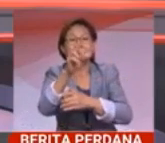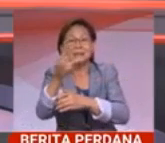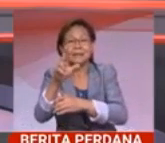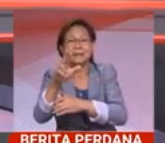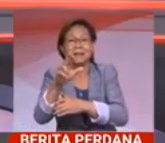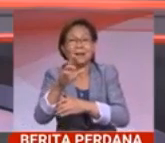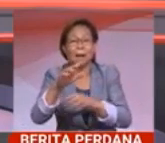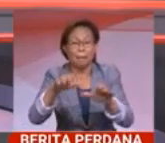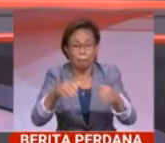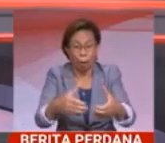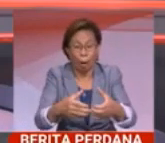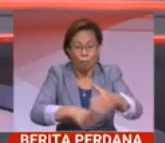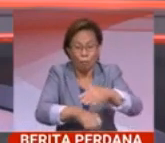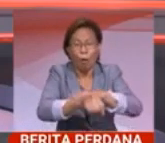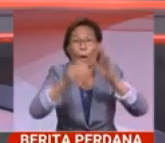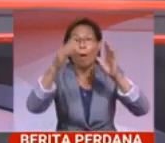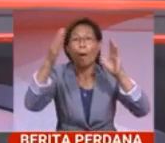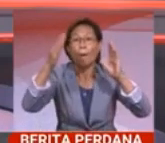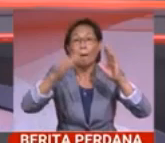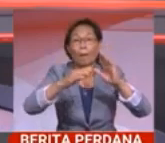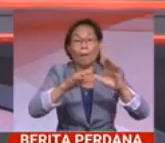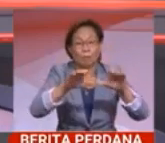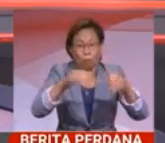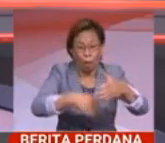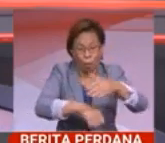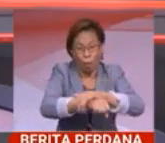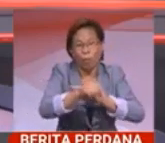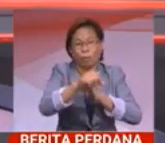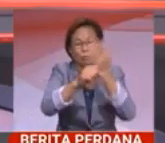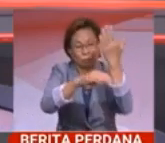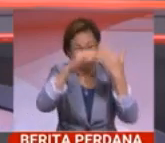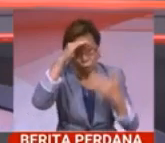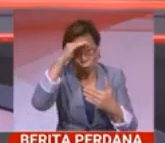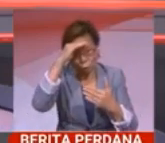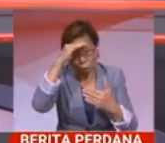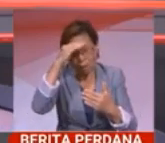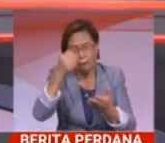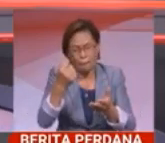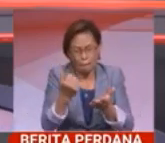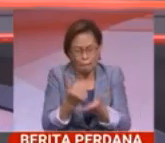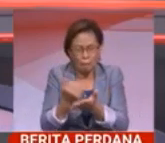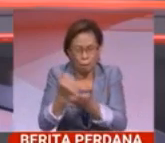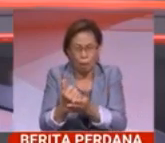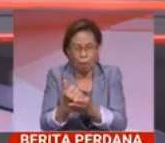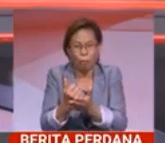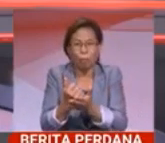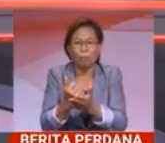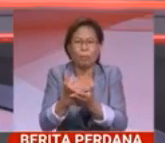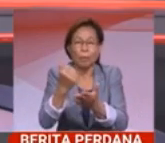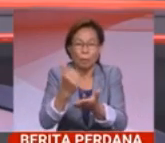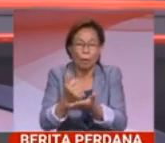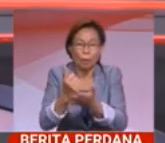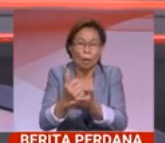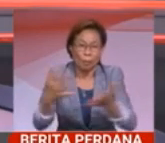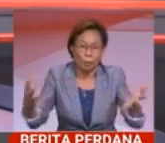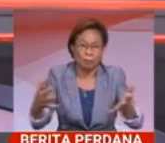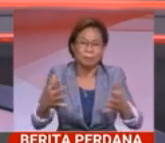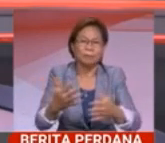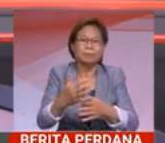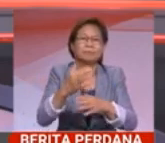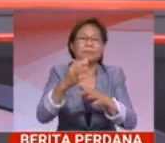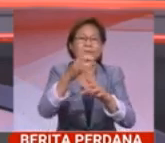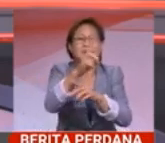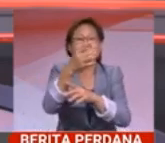selesai musim ini banyak membantunya ketika bersama dalam macam latihan pasukan kebangsaan bawah sembah tahun this mabelast ke bank